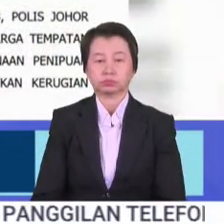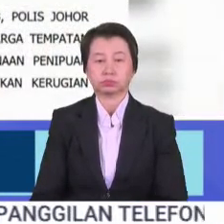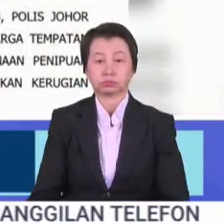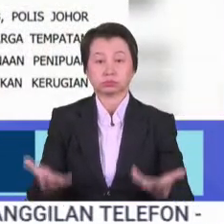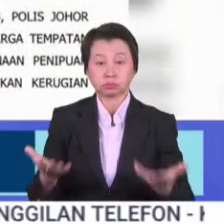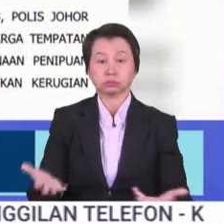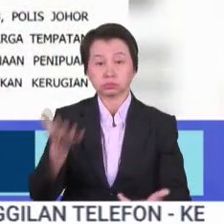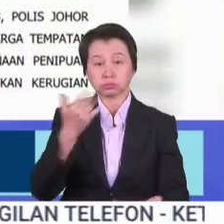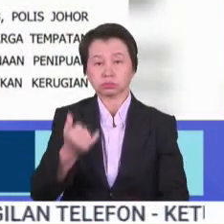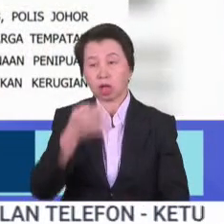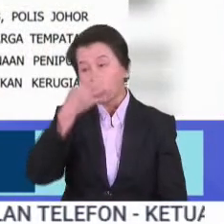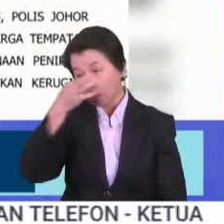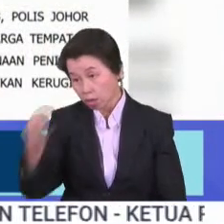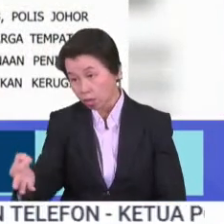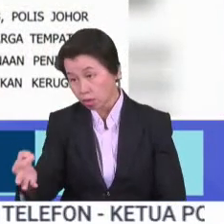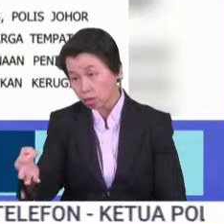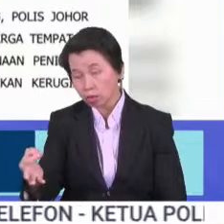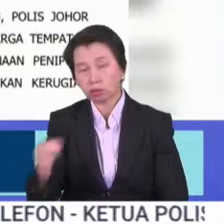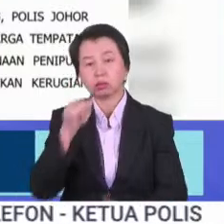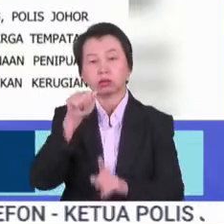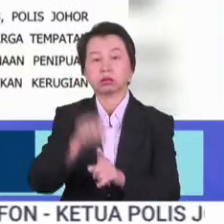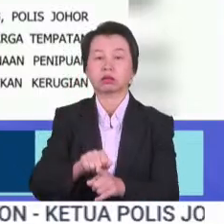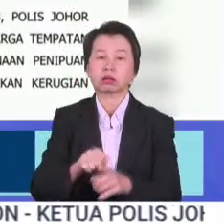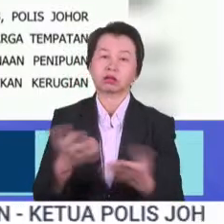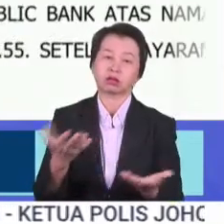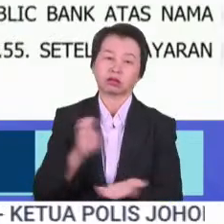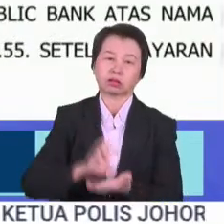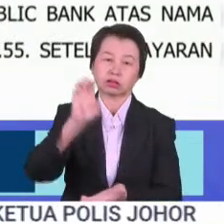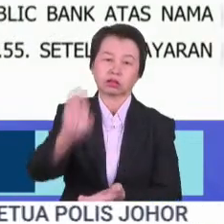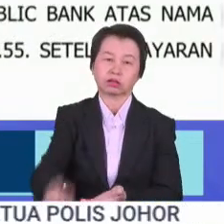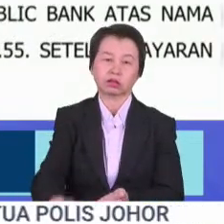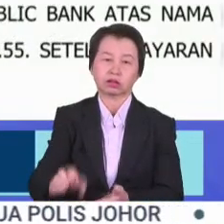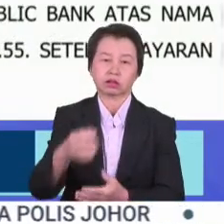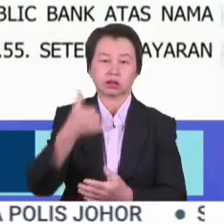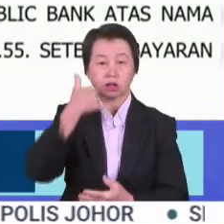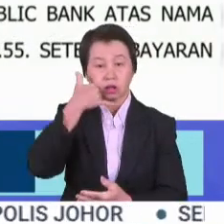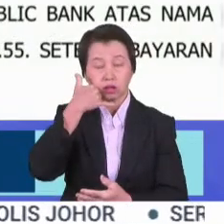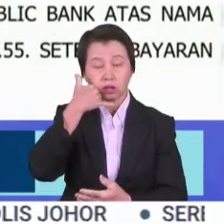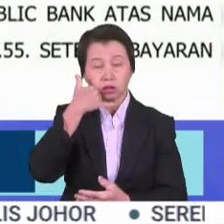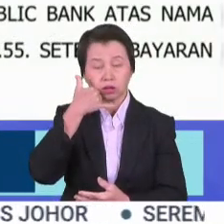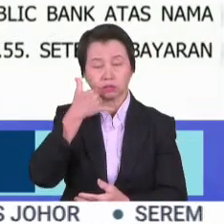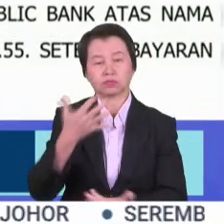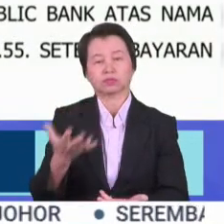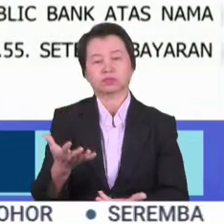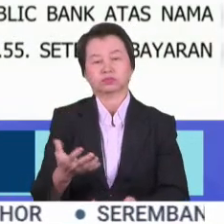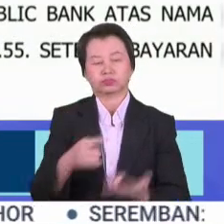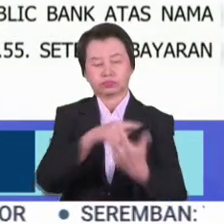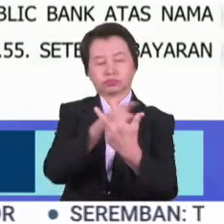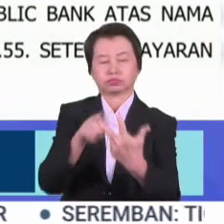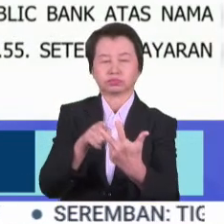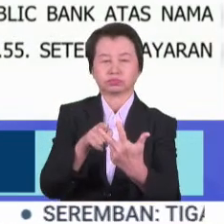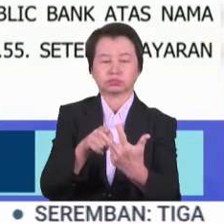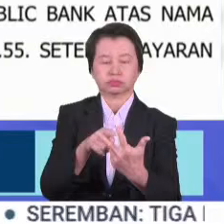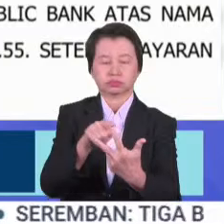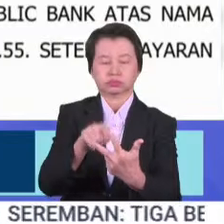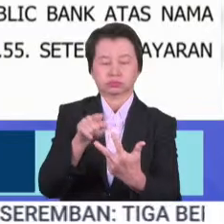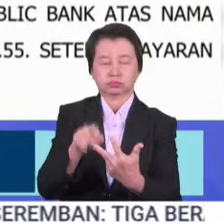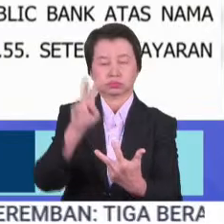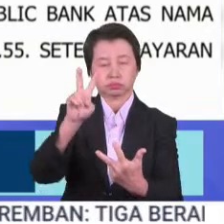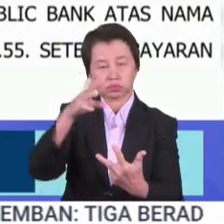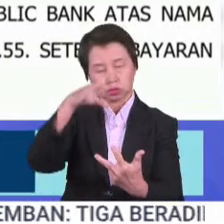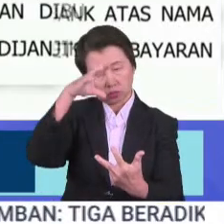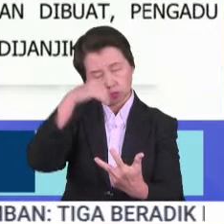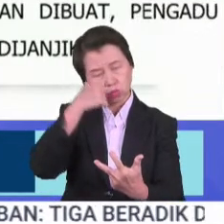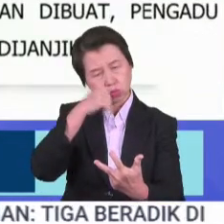Akibat terpedaya sindiket penipuan pelaburan dalam talian dan panggilan telefon, 3 individu termasuk 2 wanita di